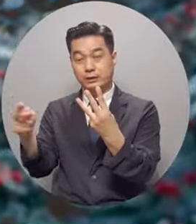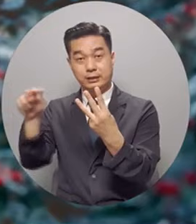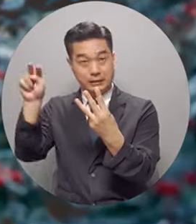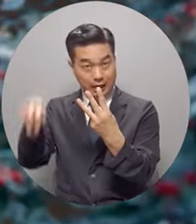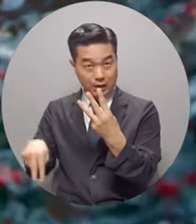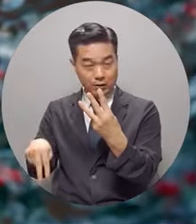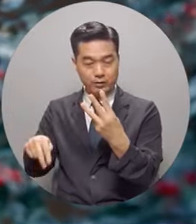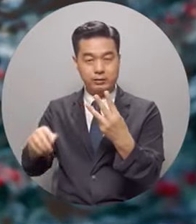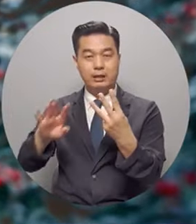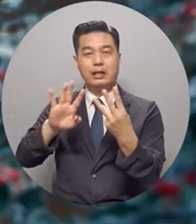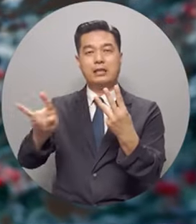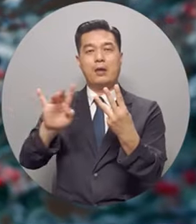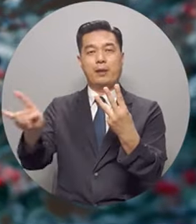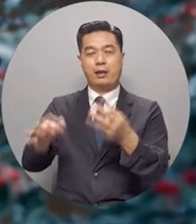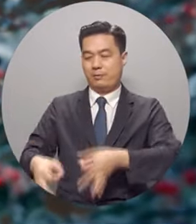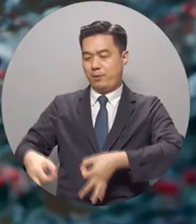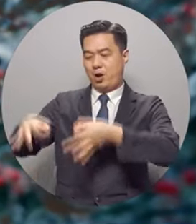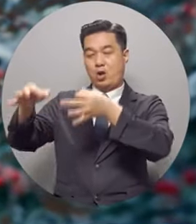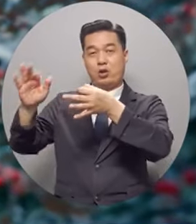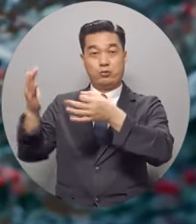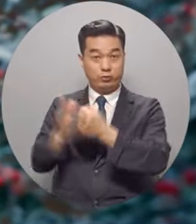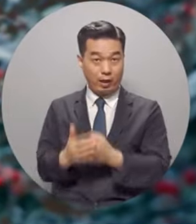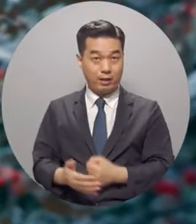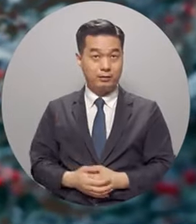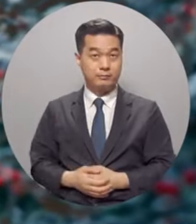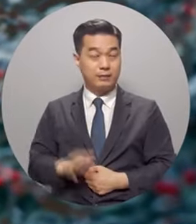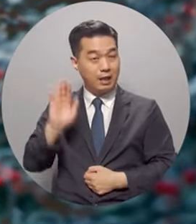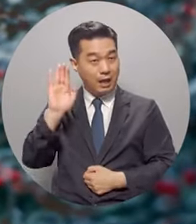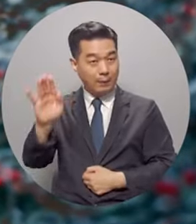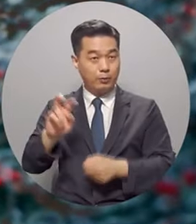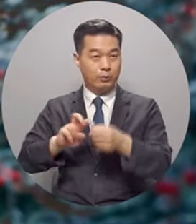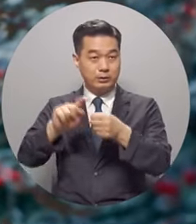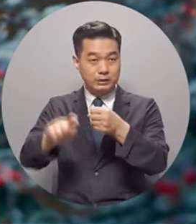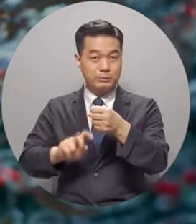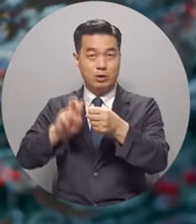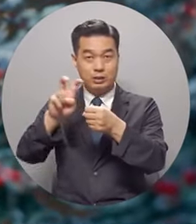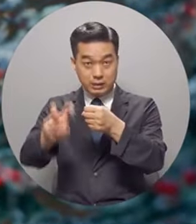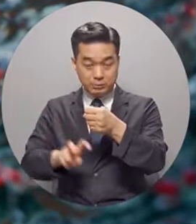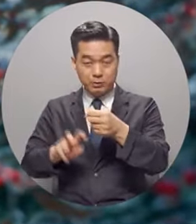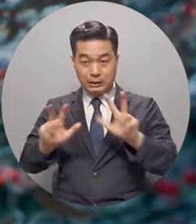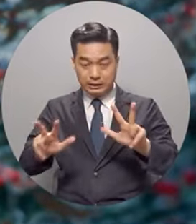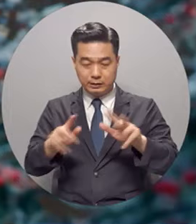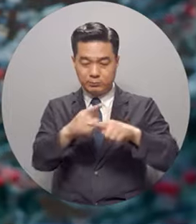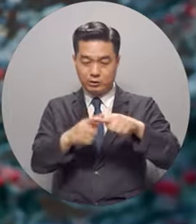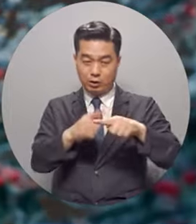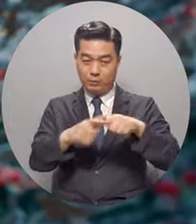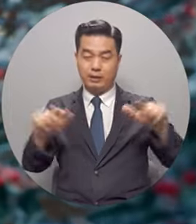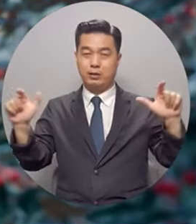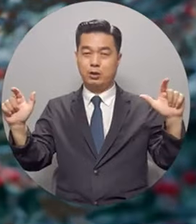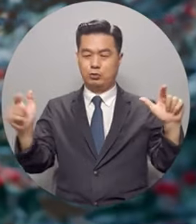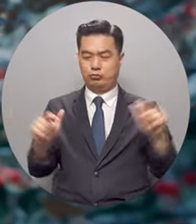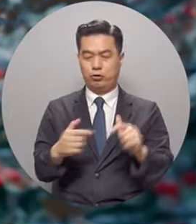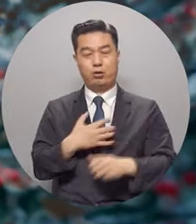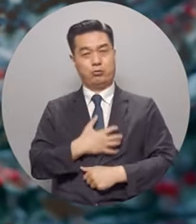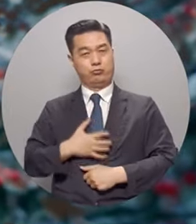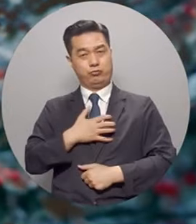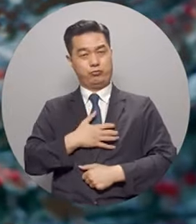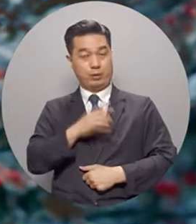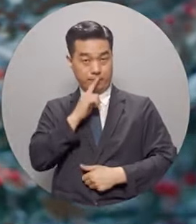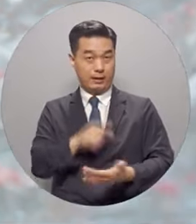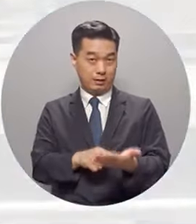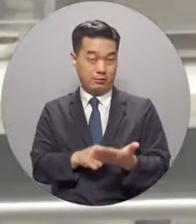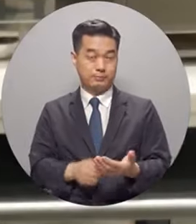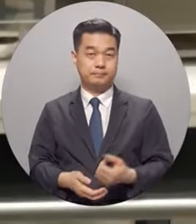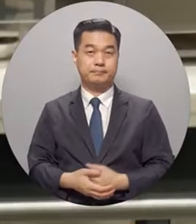올랐습니다 수십년 뒤에는 커피를 재배할 수 있는 곳이 세계적으로 지금의 절반 이하로 줄어들 수 있다는 분석도